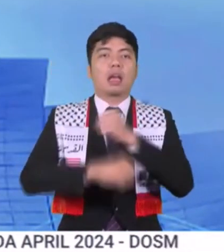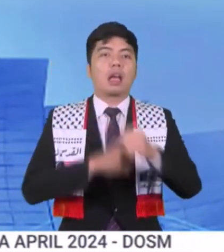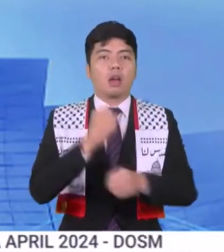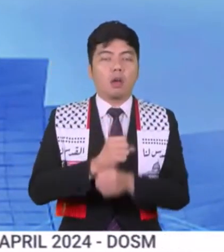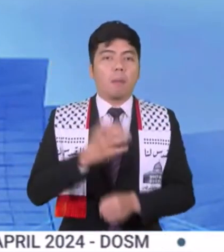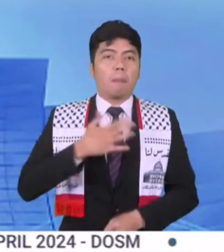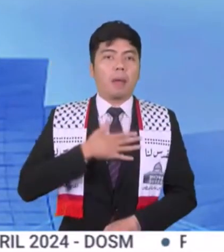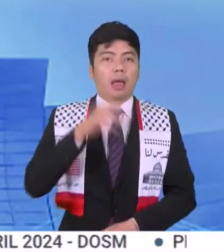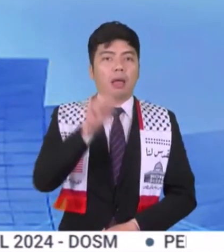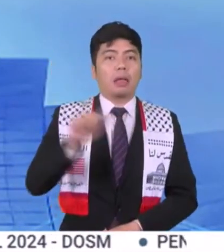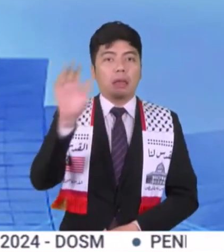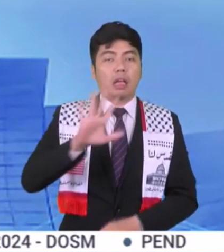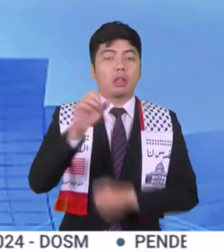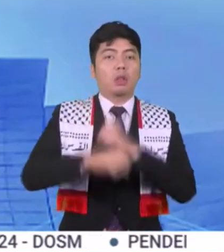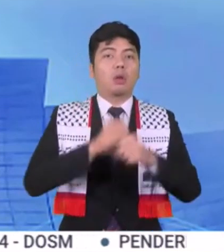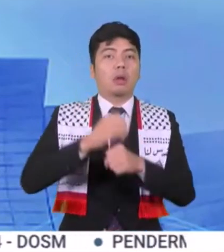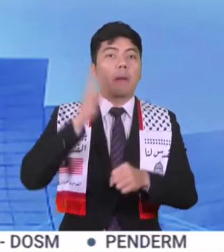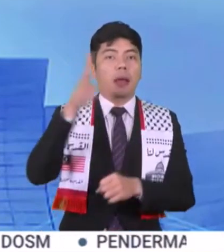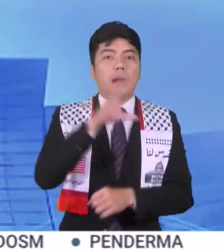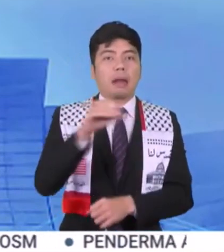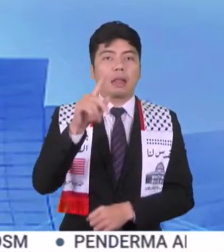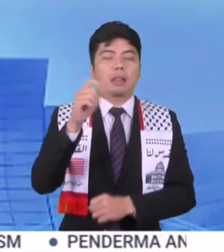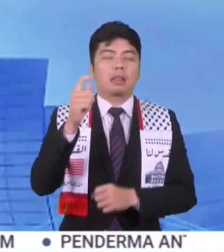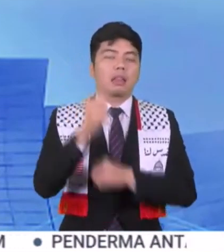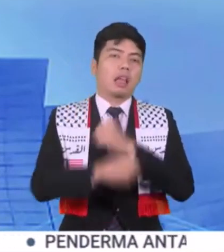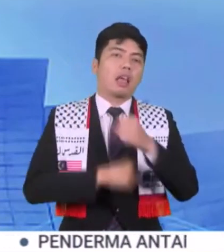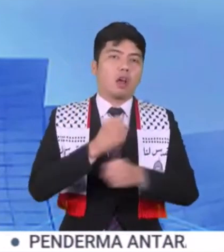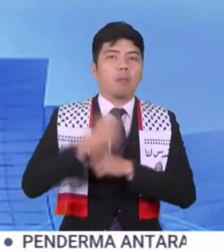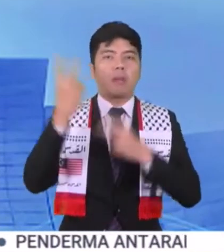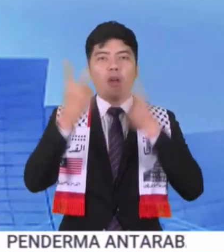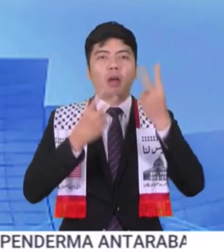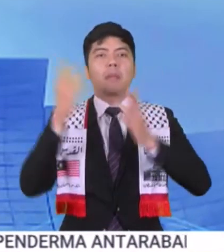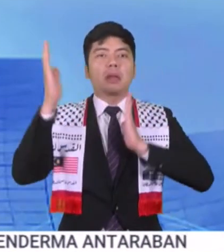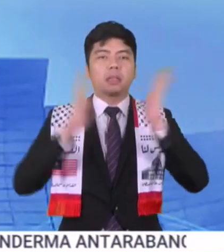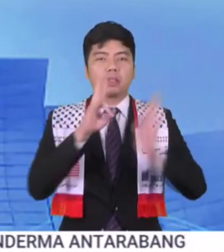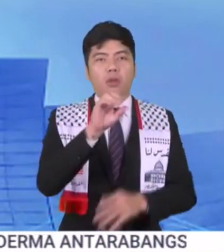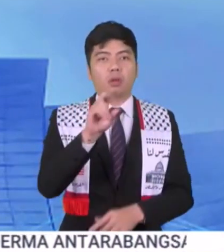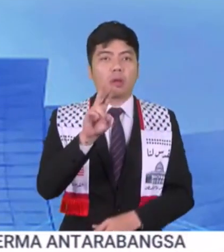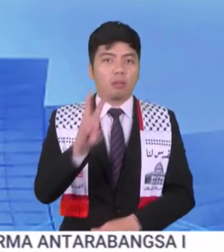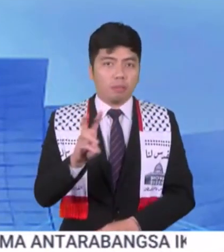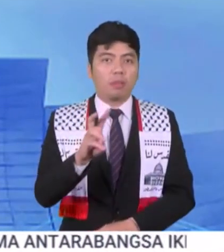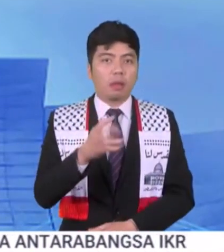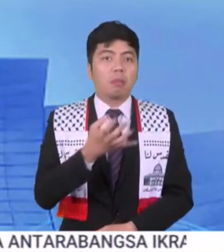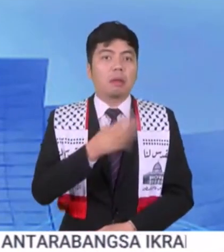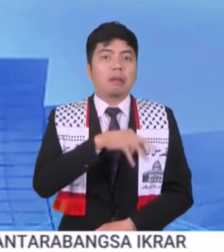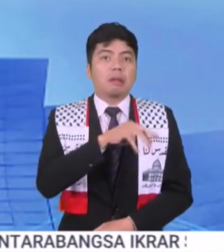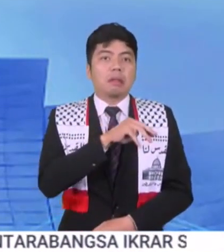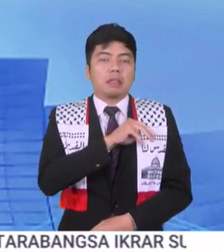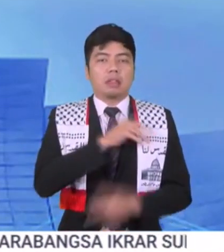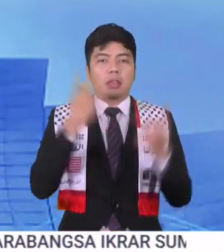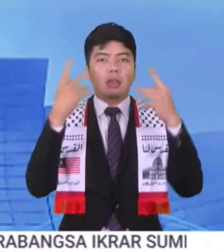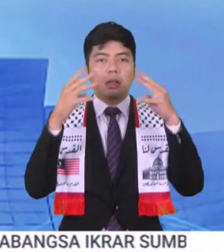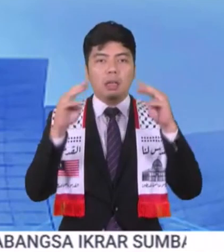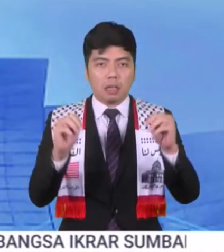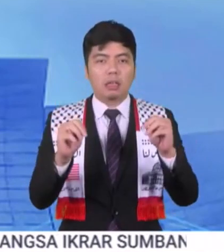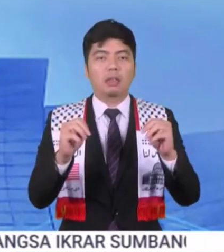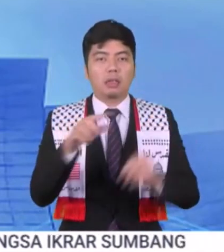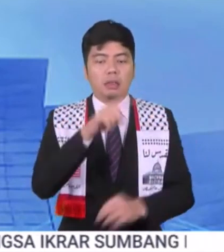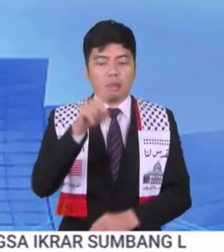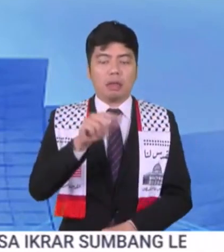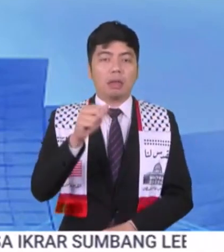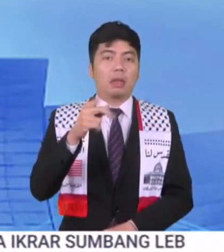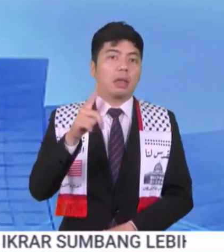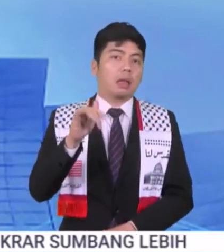kepengerusian My ASEAN tahun hadapan dan tahun melawat Malaysia 2026. Menteri di Jabatan Perdana Menteri Wilayah Persekutuan